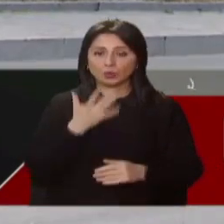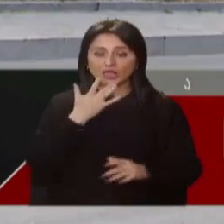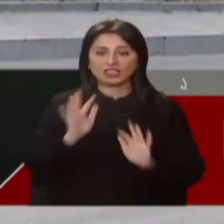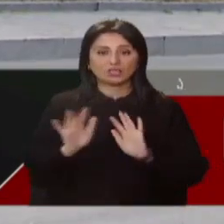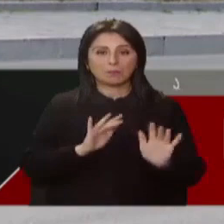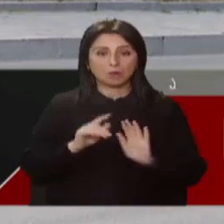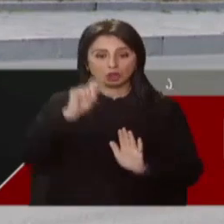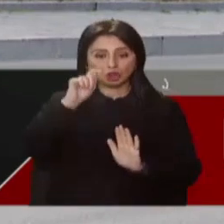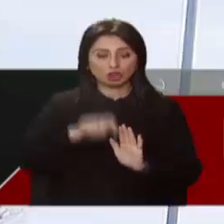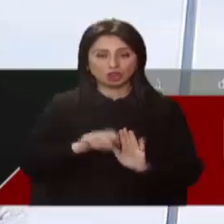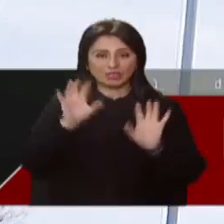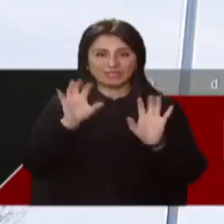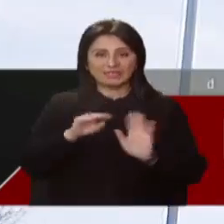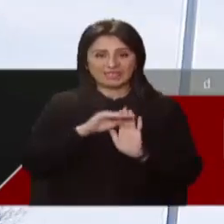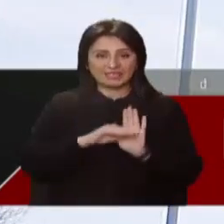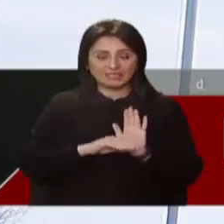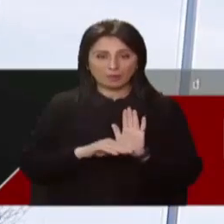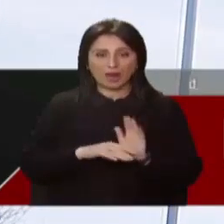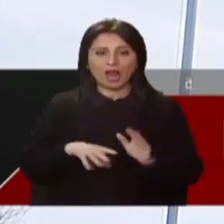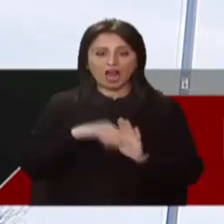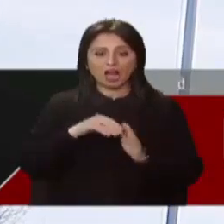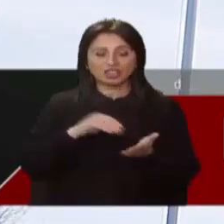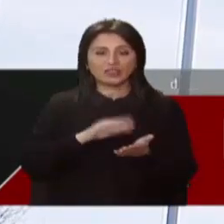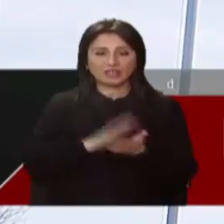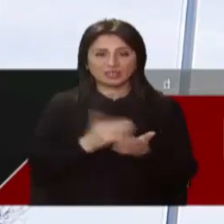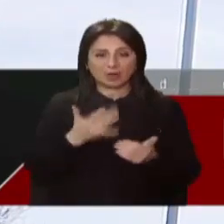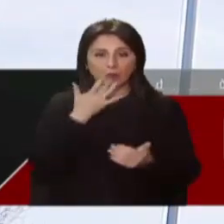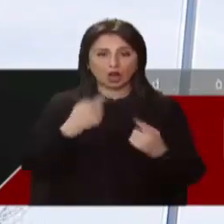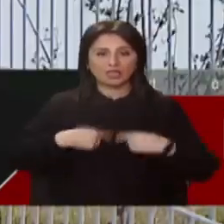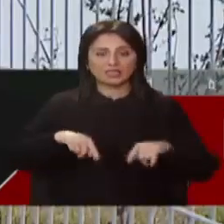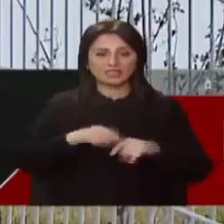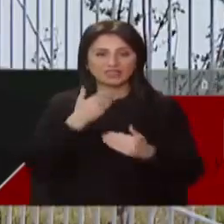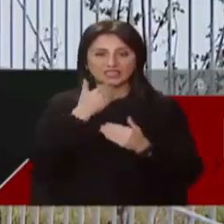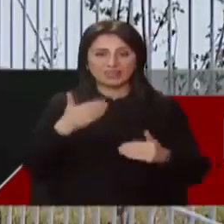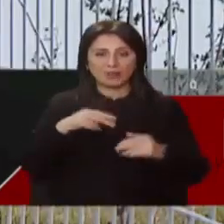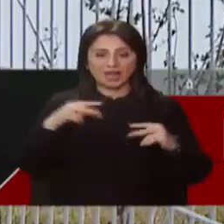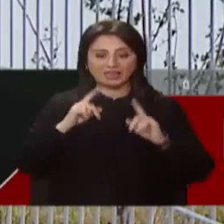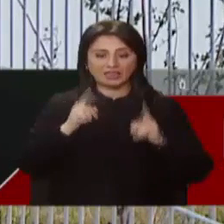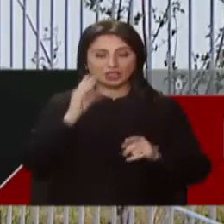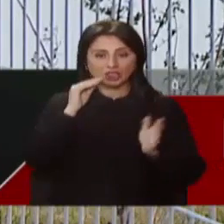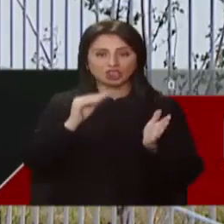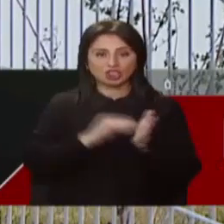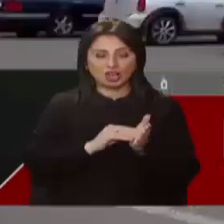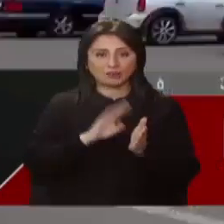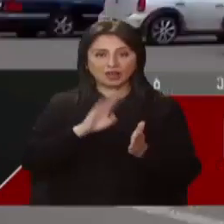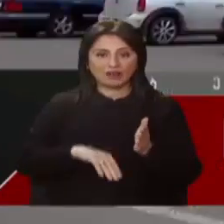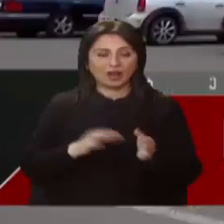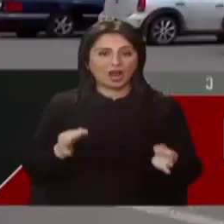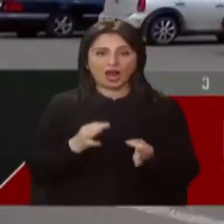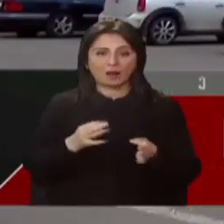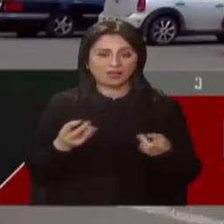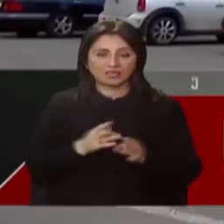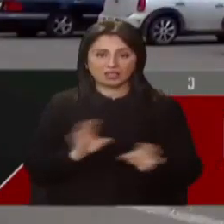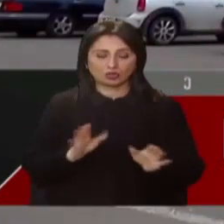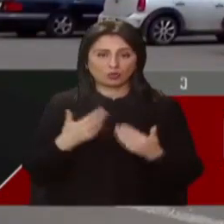ნაციონალური მოძრაობის შიდა წესდებით ვიხელმძღვანელებთ, არჩევნების დასანიშნად ახლა პოლიცაბჭოს მიერ საბოლოო დასტურის და თარიღის ჩანიშვნის გარდა აღარაფერია